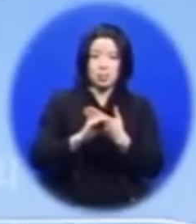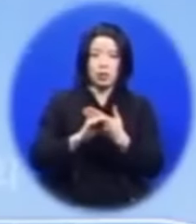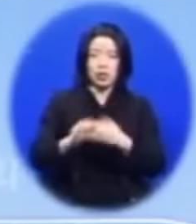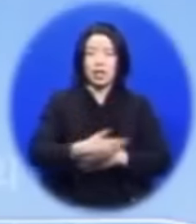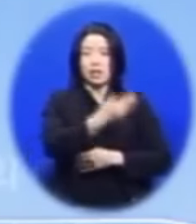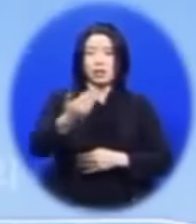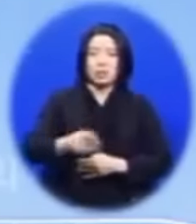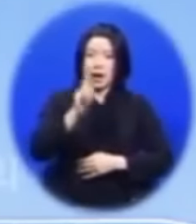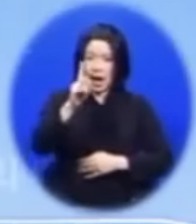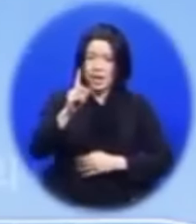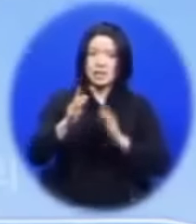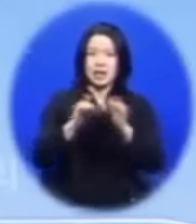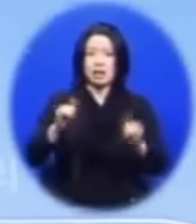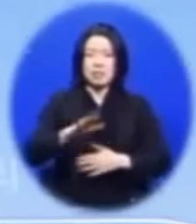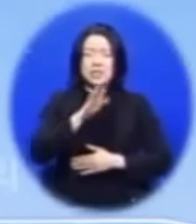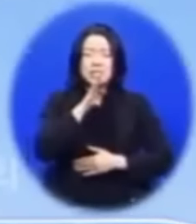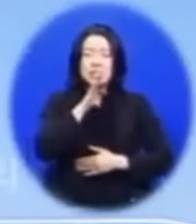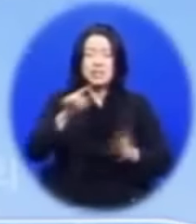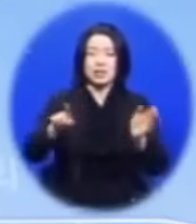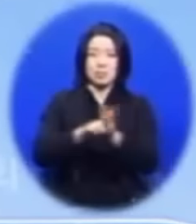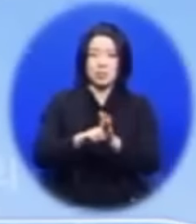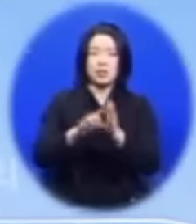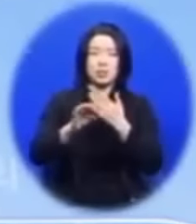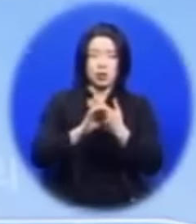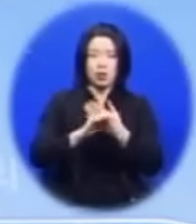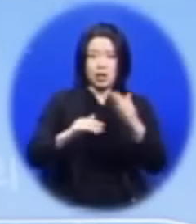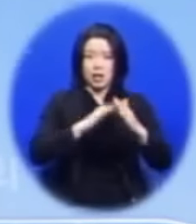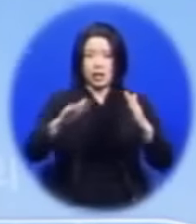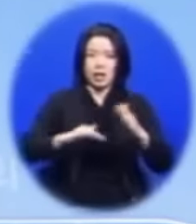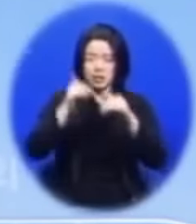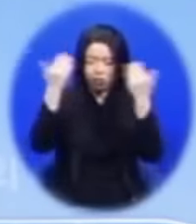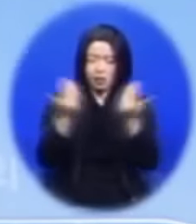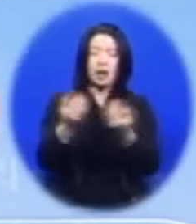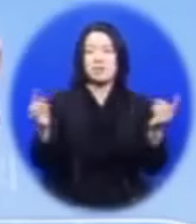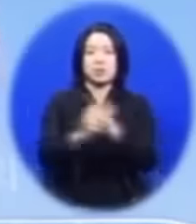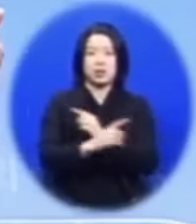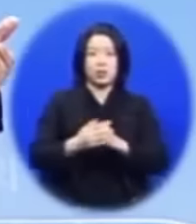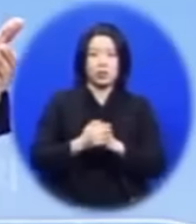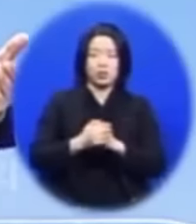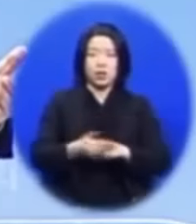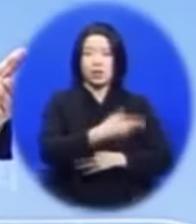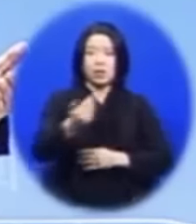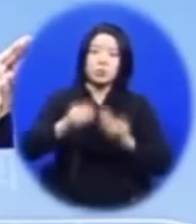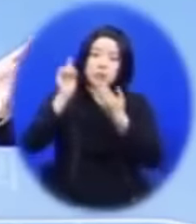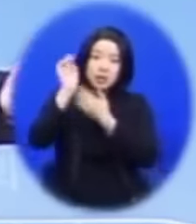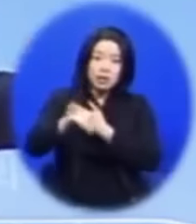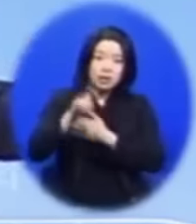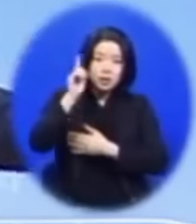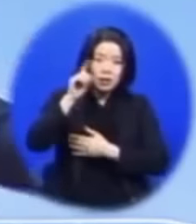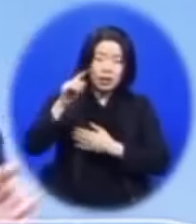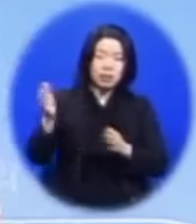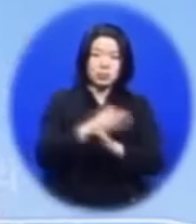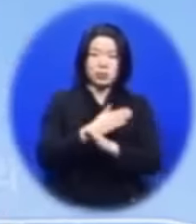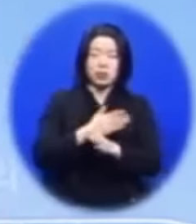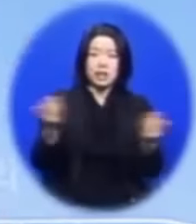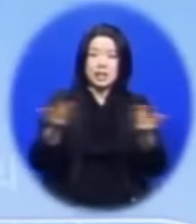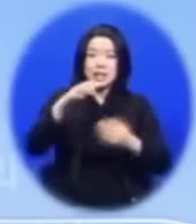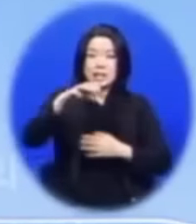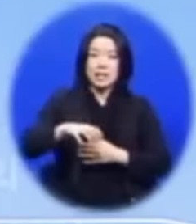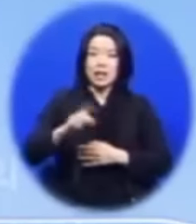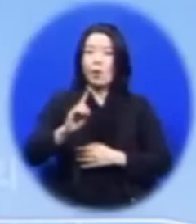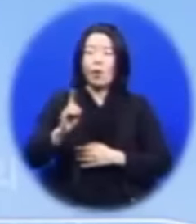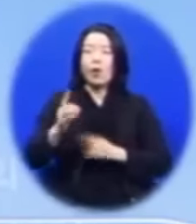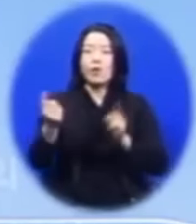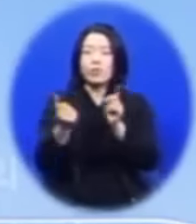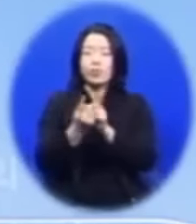여러분 한 사람만 진짜 믿으면 가정 다 바뀝니다 여러분 내일부터 직장에서 직장 동료들 어떻게 만나실 거예요